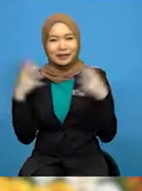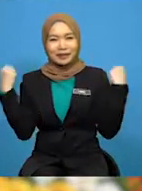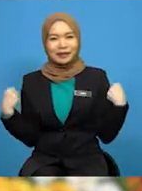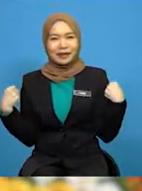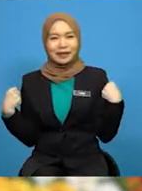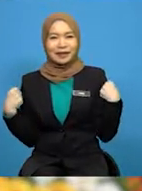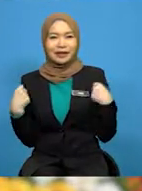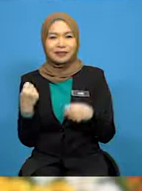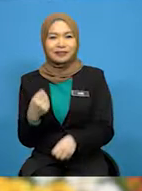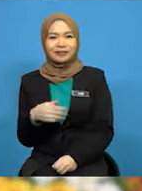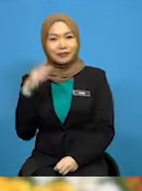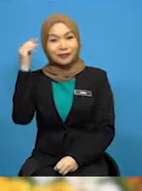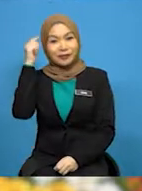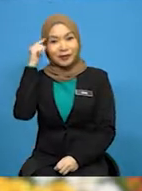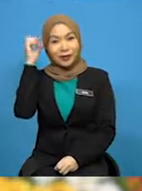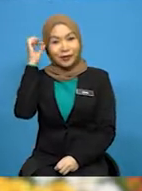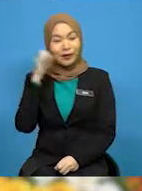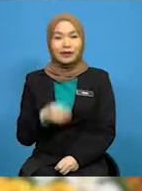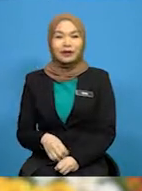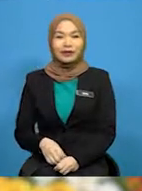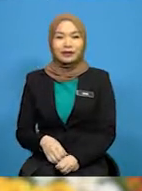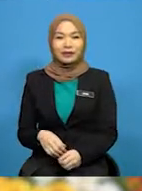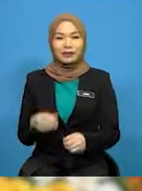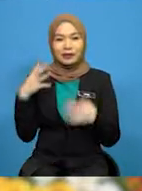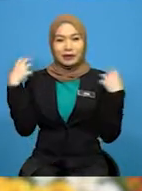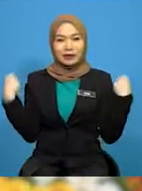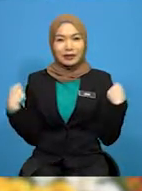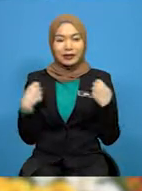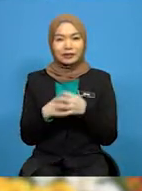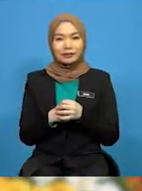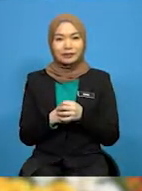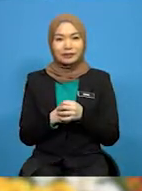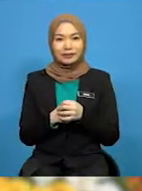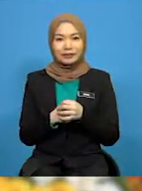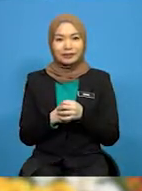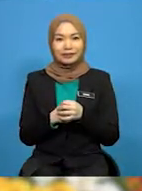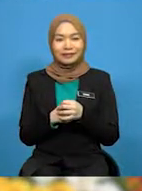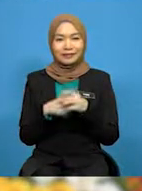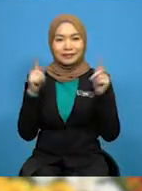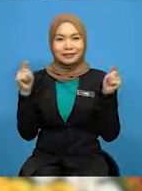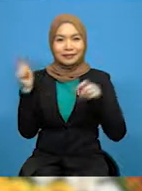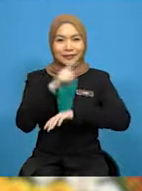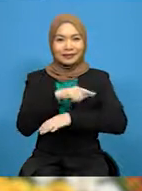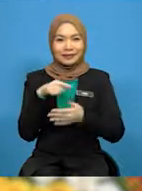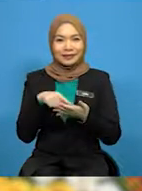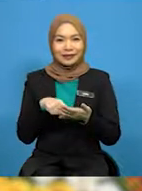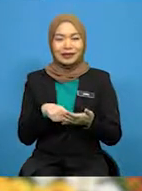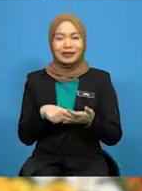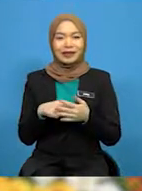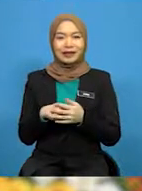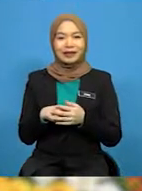nak terima ilmu. Tak gitu? Ya. Hari ini, tajuk yang akan dibincangkan ialah tajuk pengenalan ekonomi semester